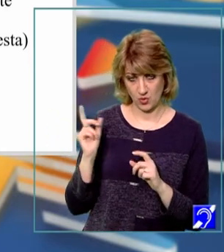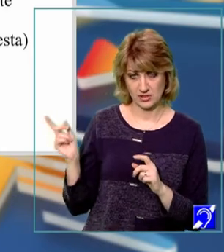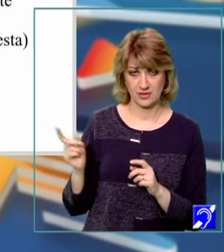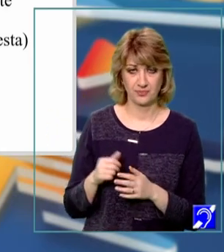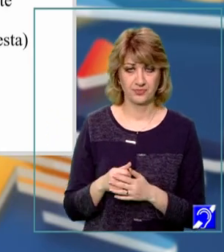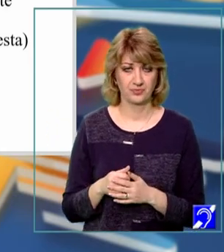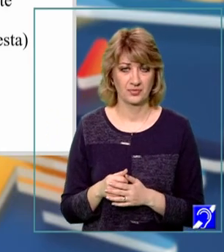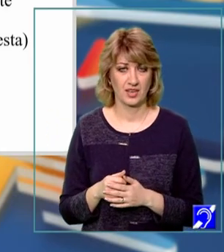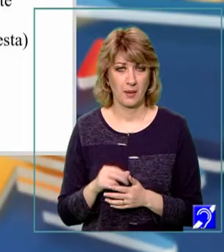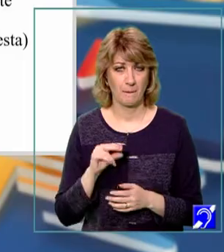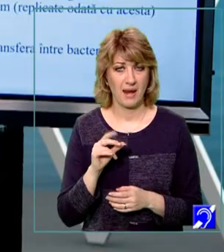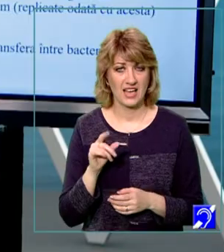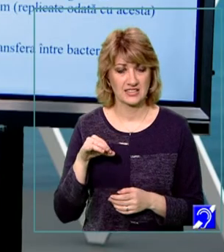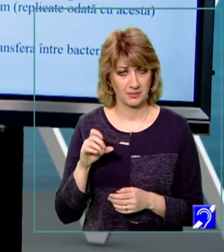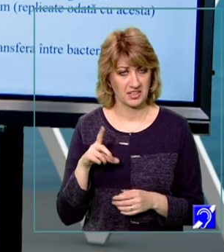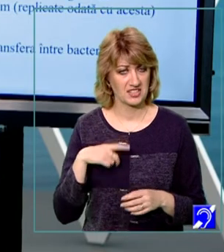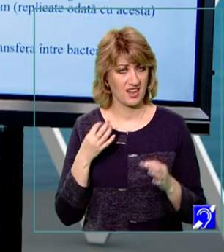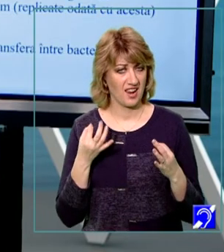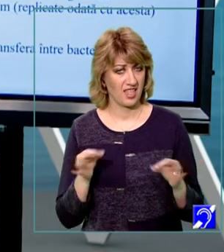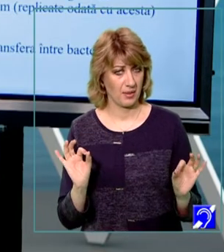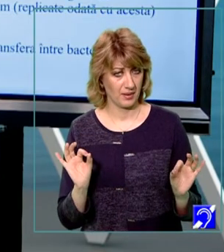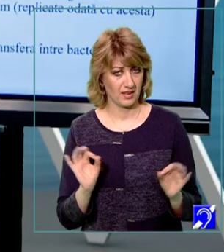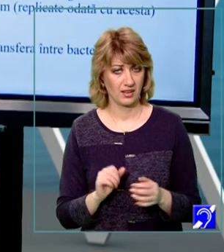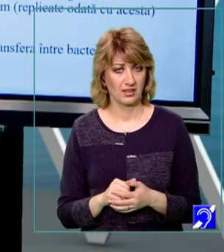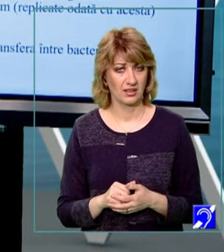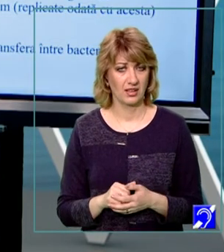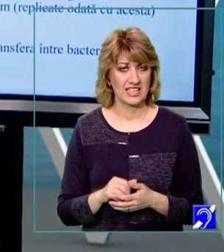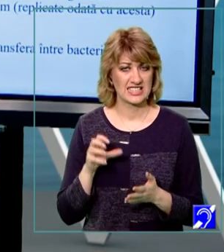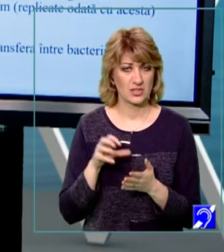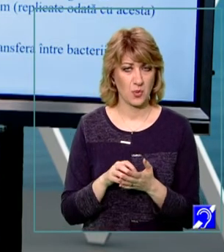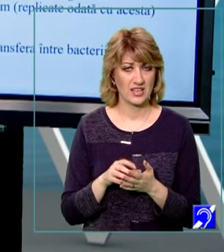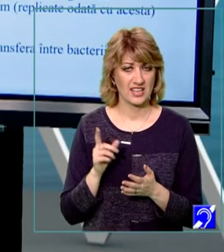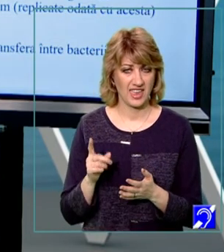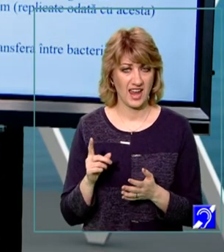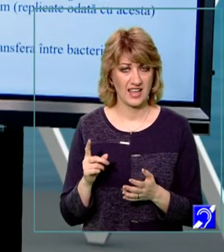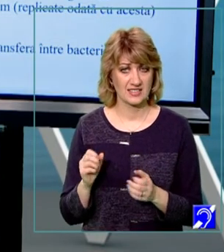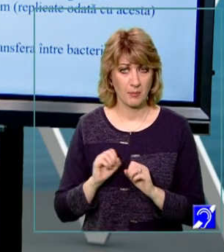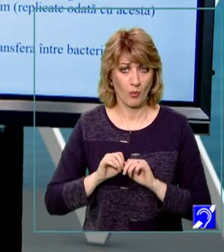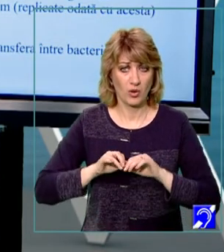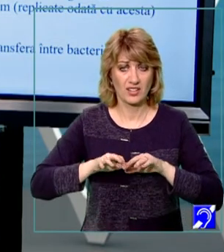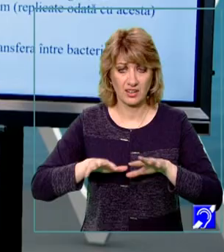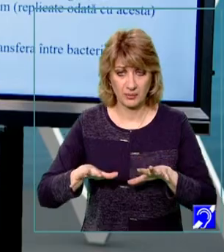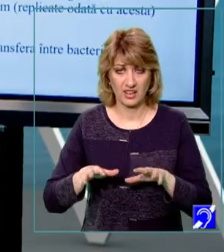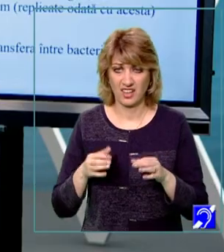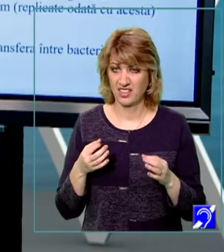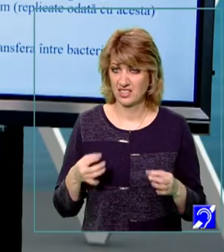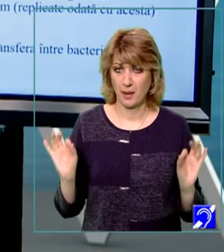pot fi libere în citoplasmă, situație în care ele se multiplică independent de cromozomul